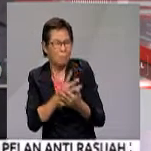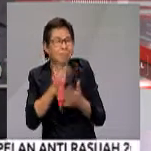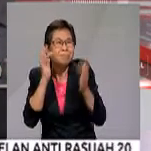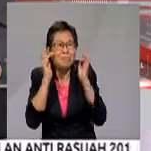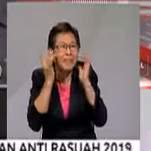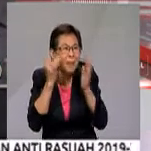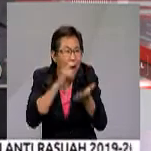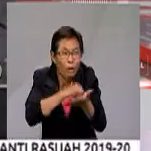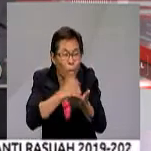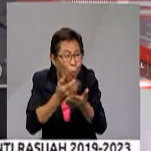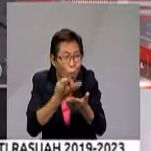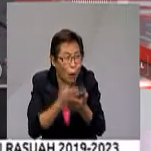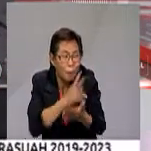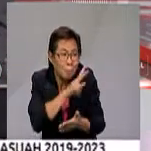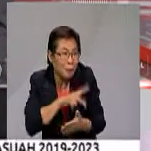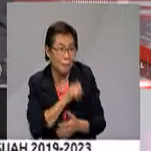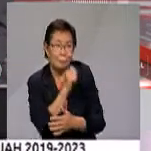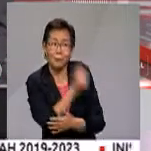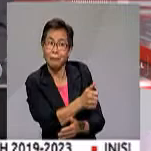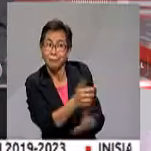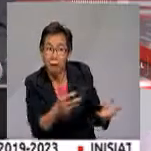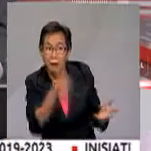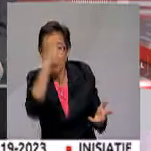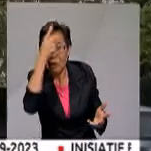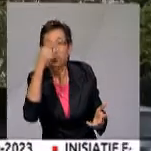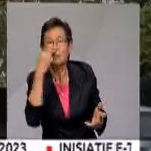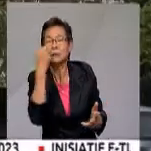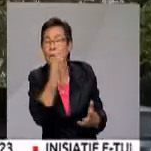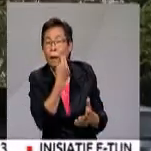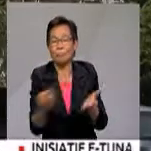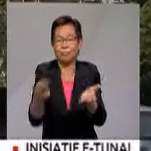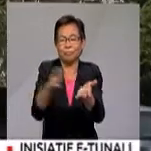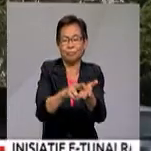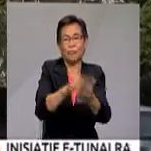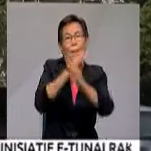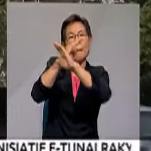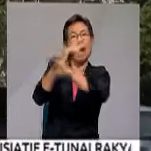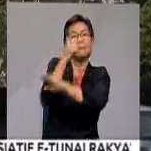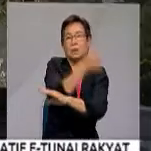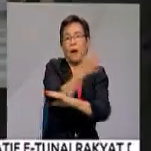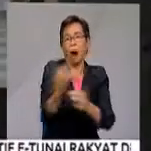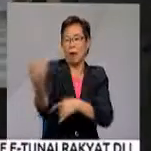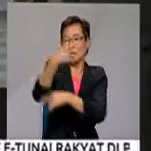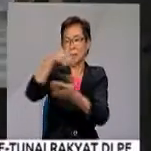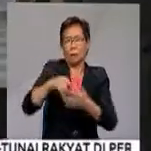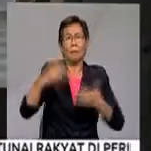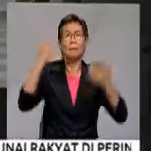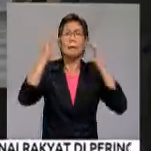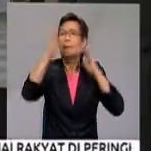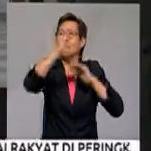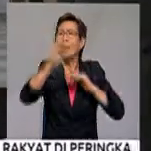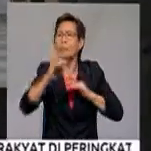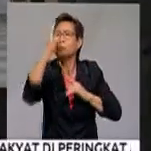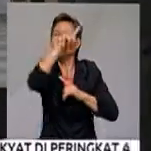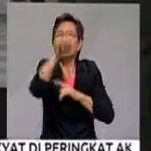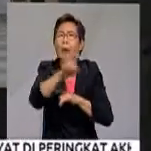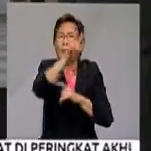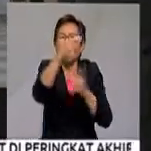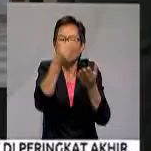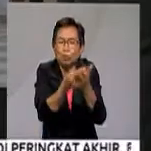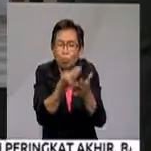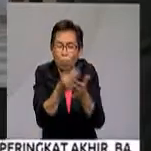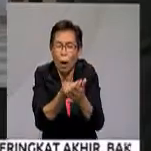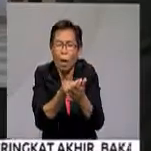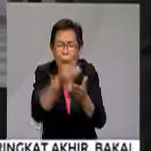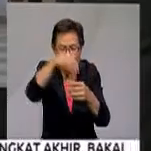mengetahui akaun kewangan miliknya. Ini kerana Dato' Sri Najib dalam kenyataan bela diri hari ini mengakui tidak pernah bertanyakan jumlah